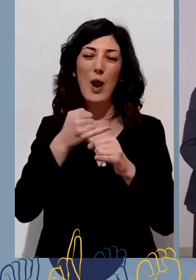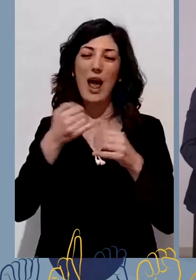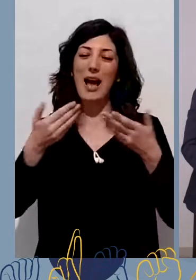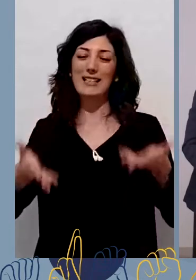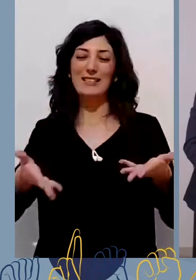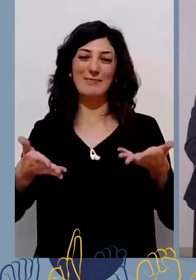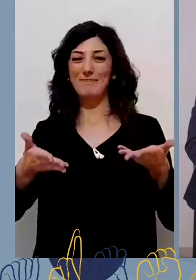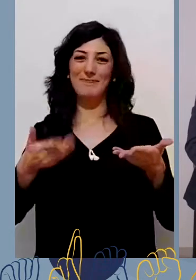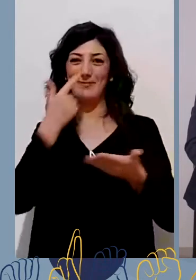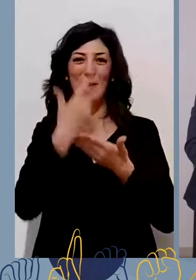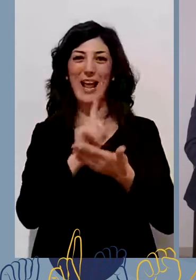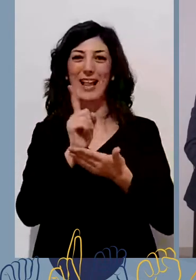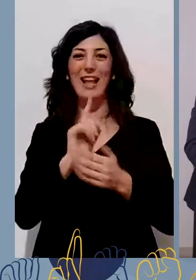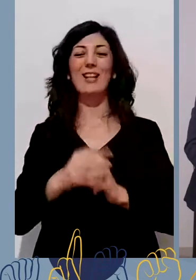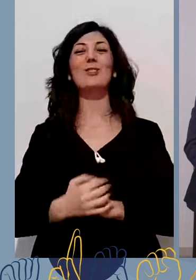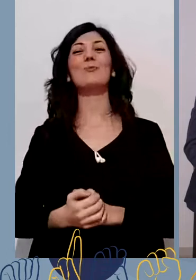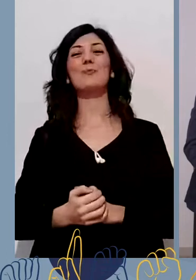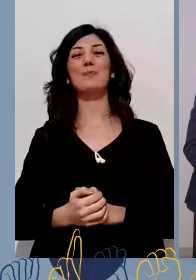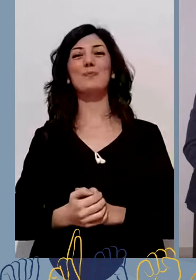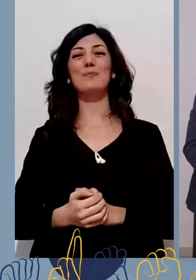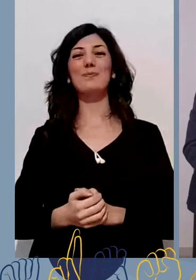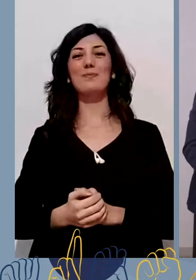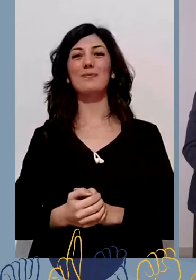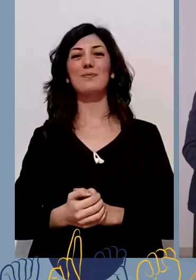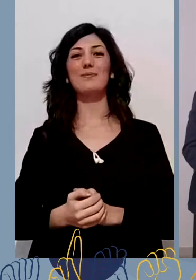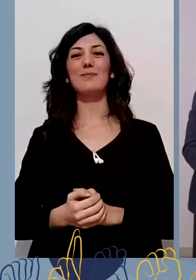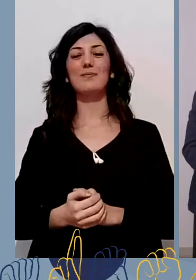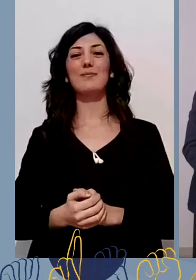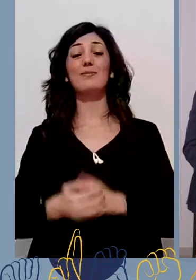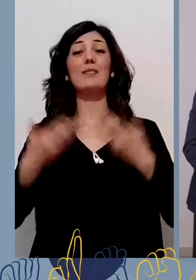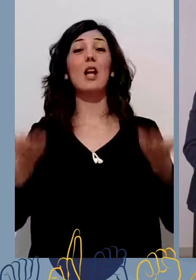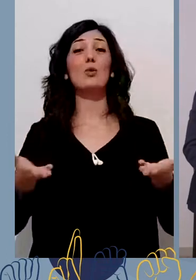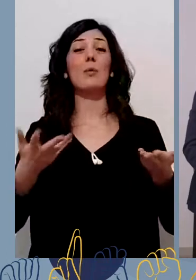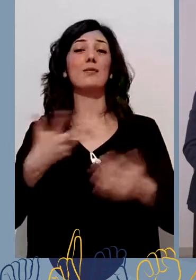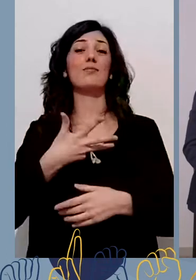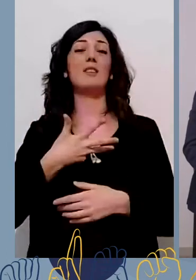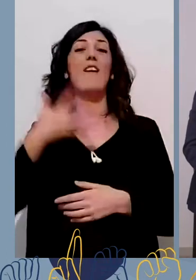Quindi appunto noi adesso abbiamo Francesca che ci sta facendo da interprete dei segni,